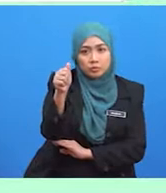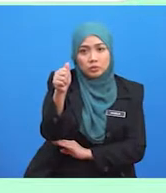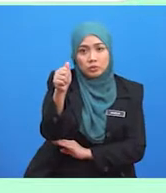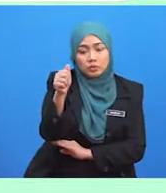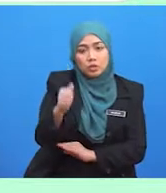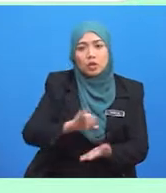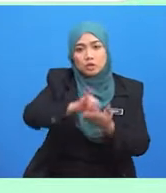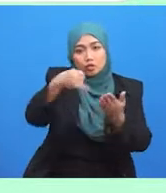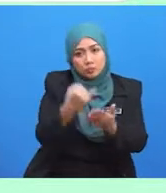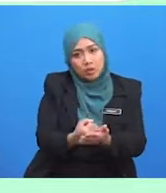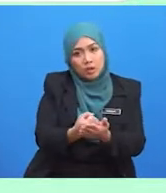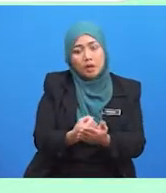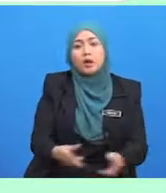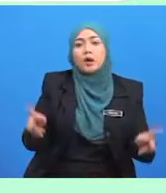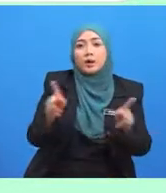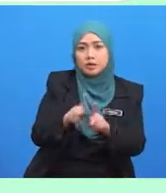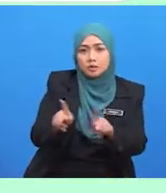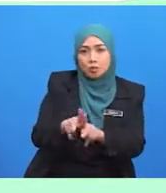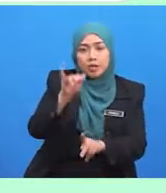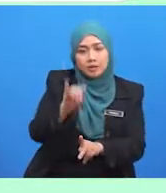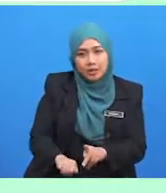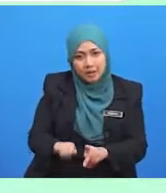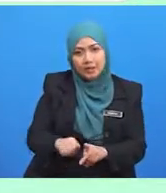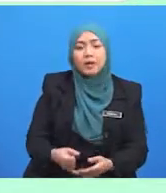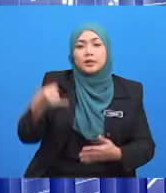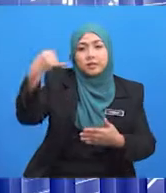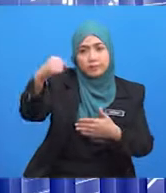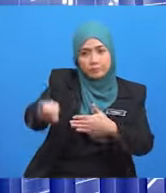10% terhadap jumlah nilai kasut yang diimport.